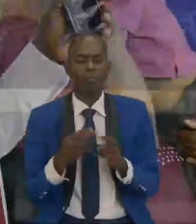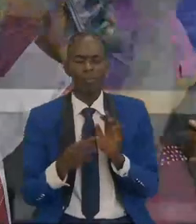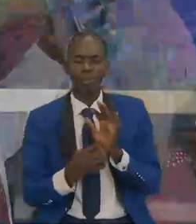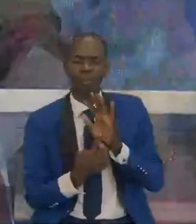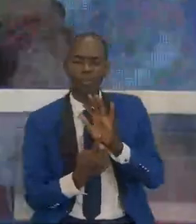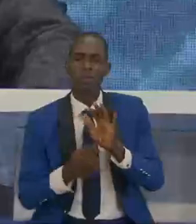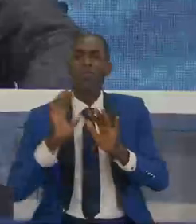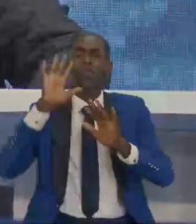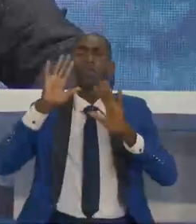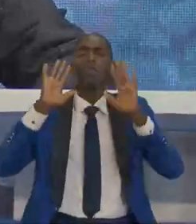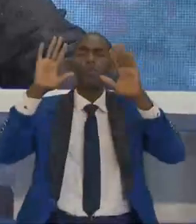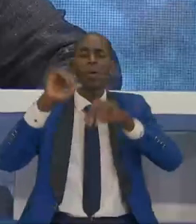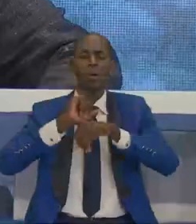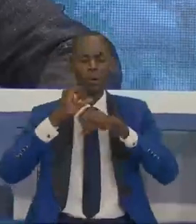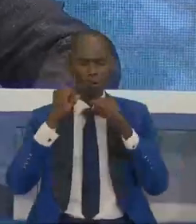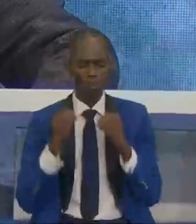Délivre tout le monde.